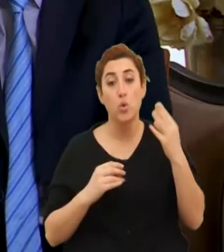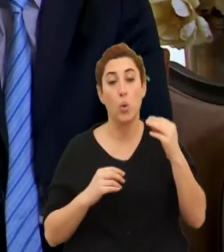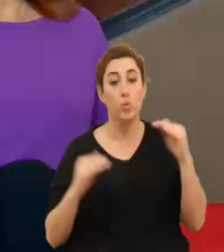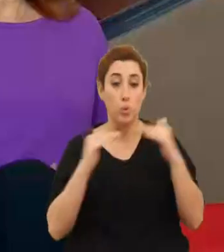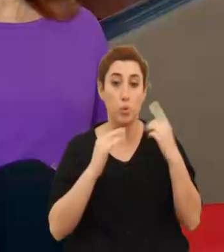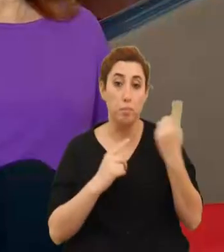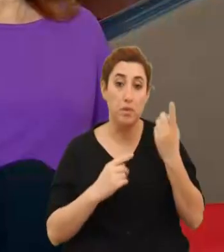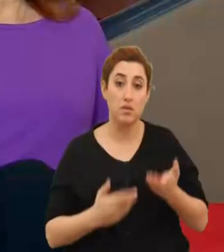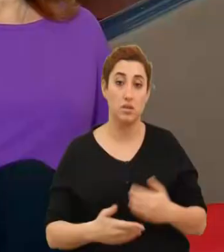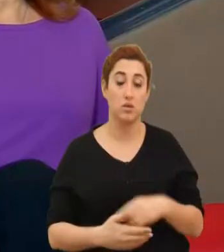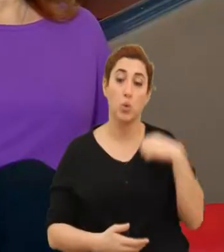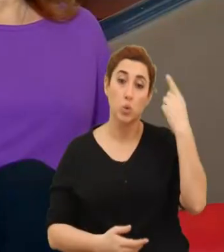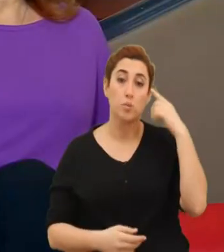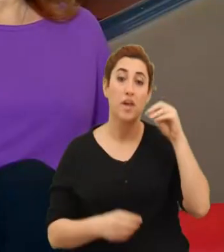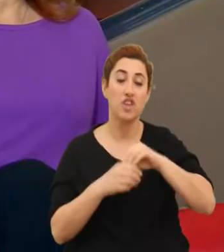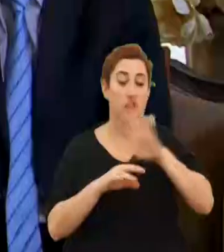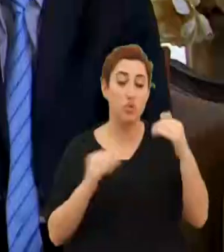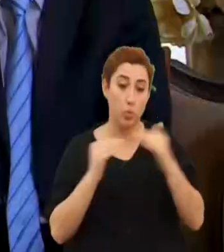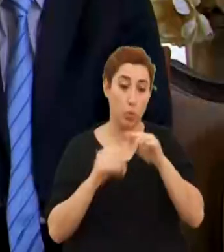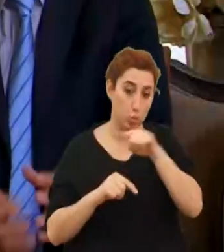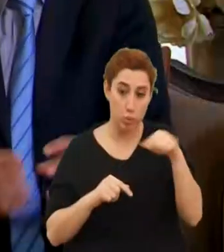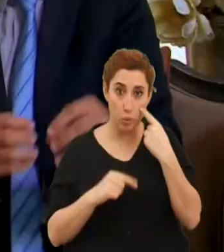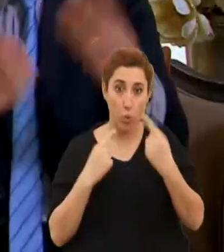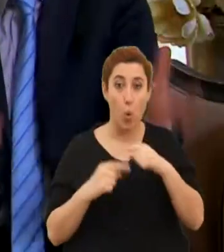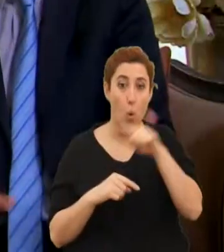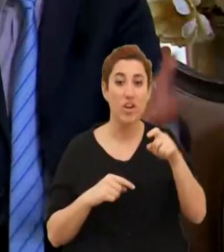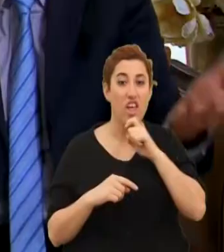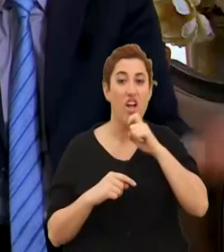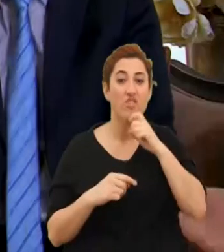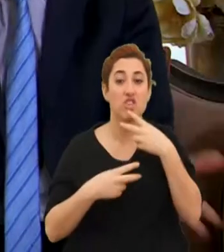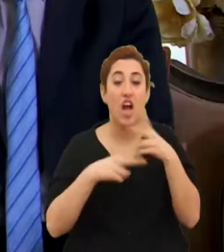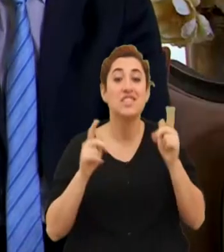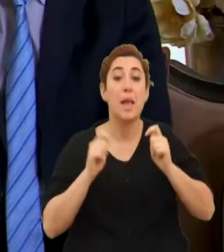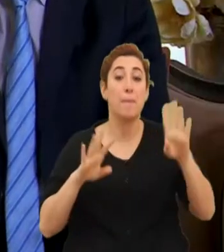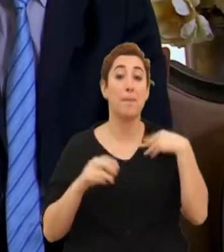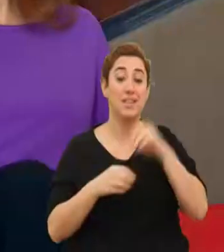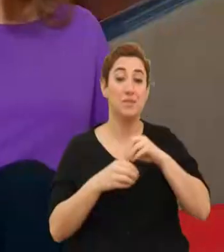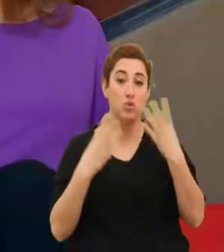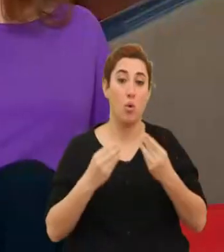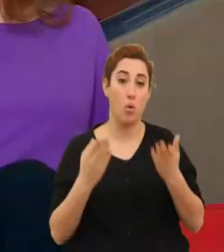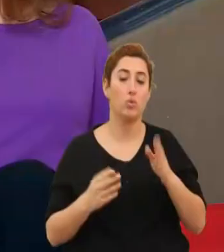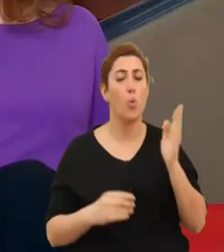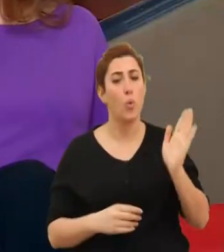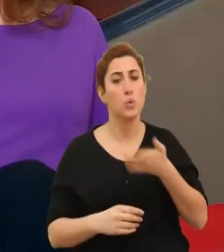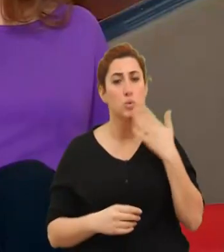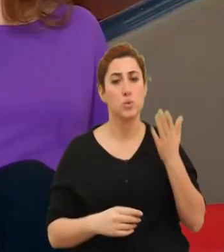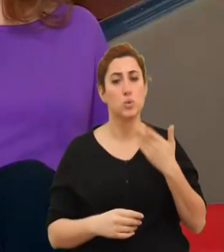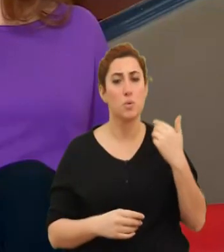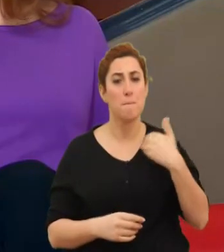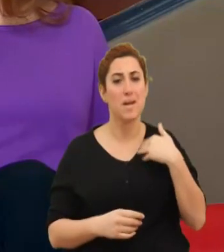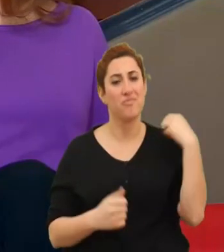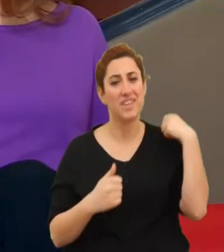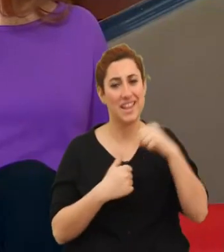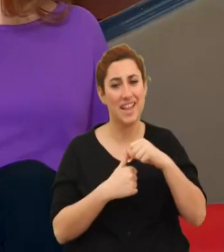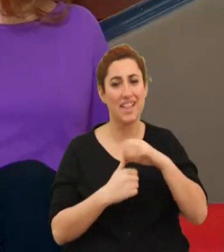çok müsaitti. Düşünmeleri için her şey çok müsaitti yani. Oradaki yanlışı açıklayamadığım için oldu. Olsun.